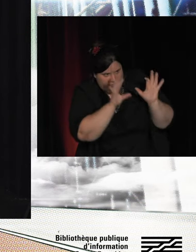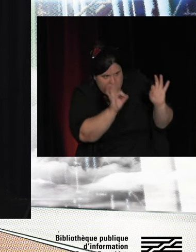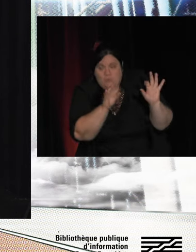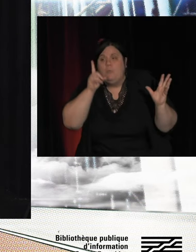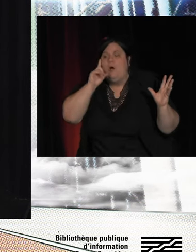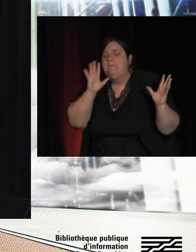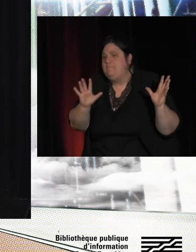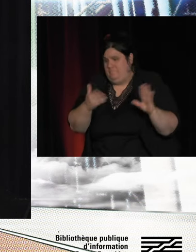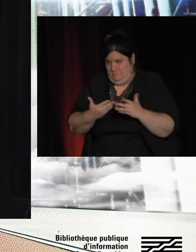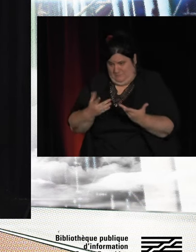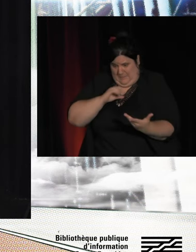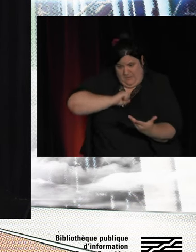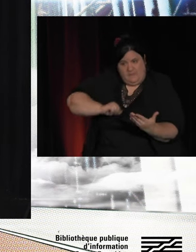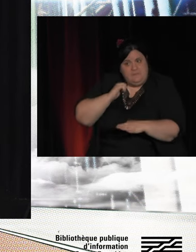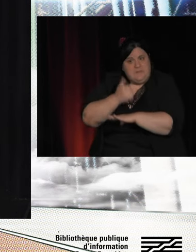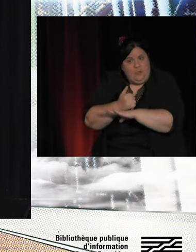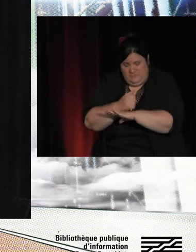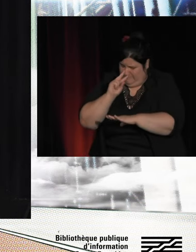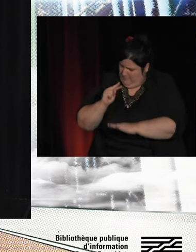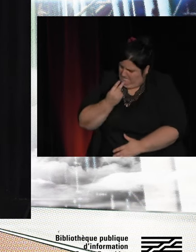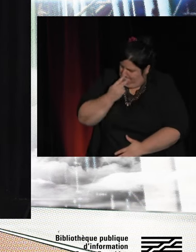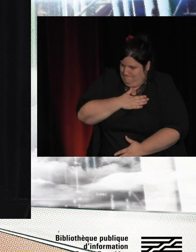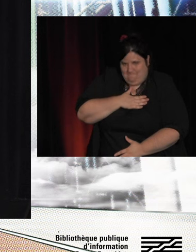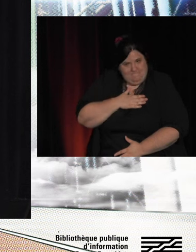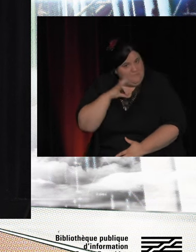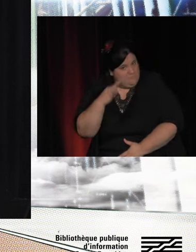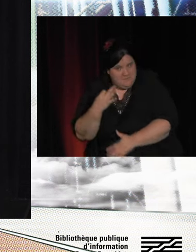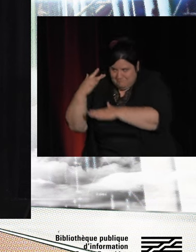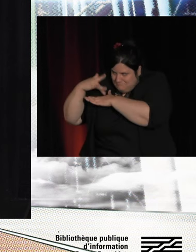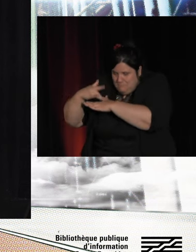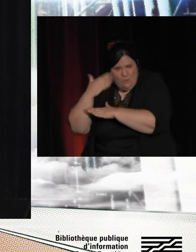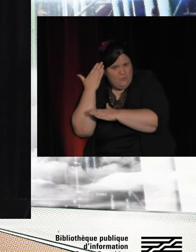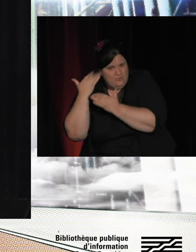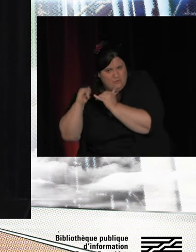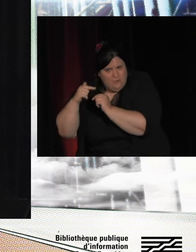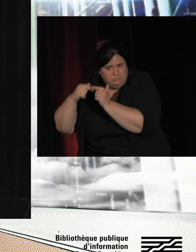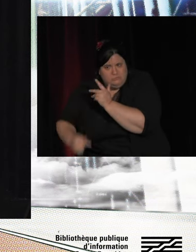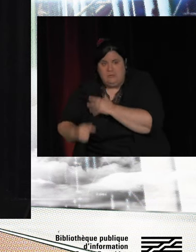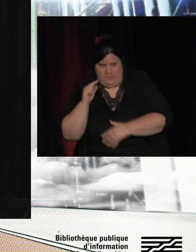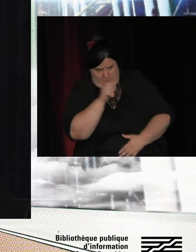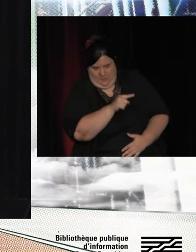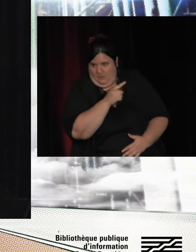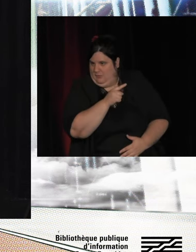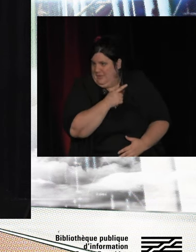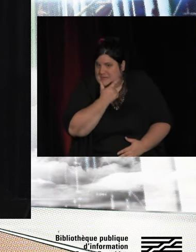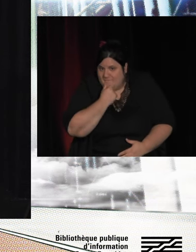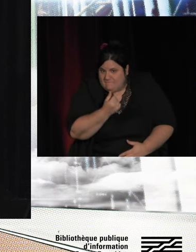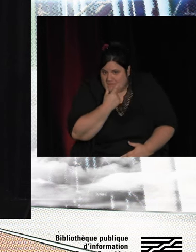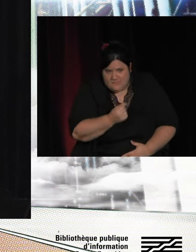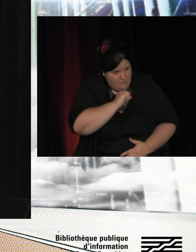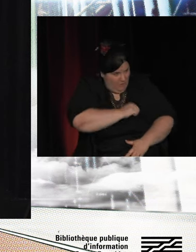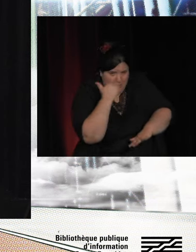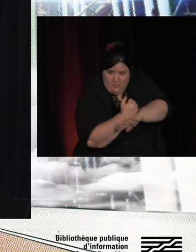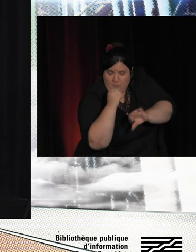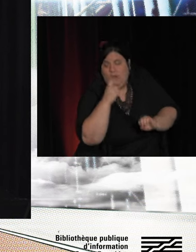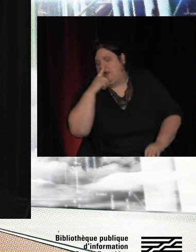l'échelle du speedrun, et vraiment je dis ça avec toute ma conviction et avec toute mon expérience des autres jeux, c'est un jeu qui est facile à speedrunner. C'est un jeu qui